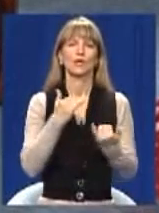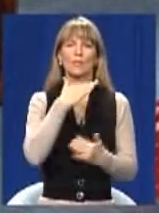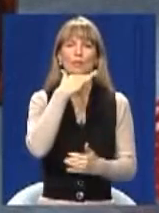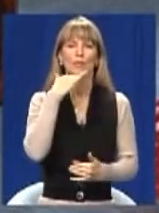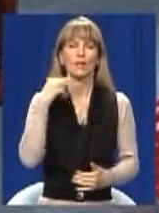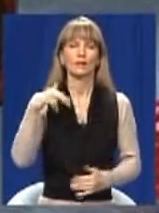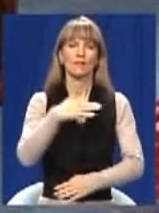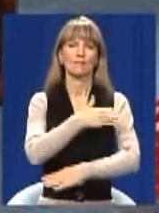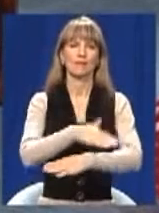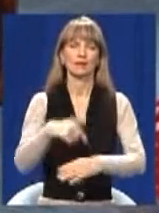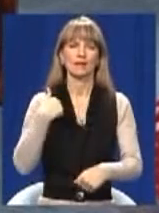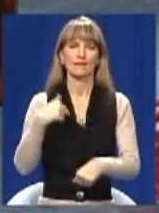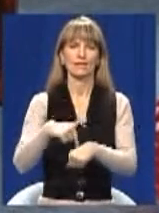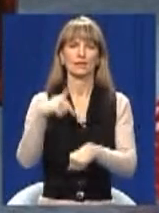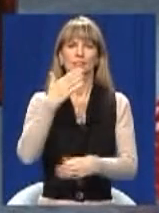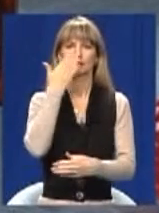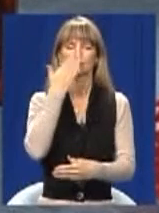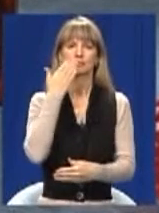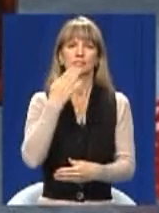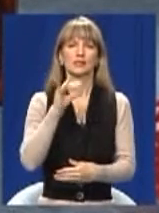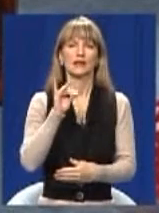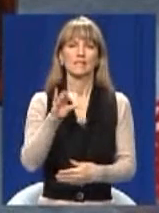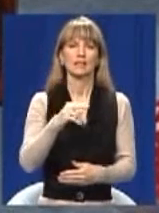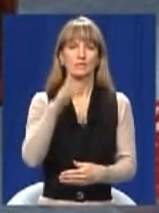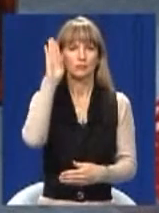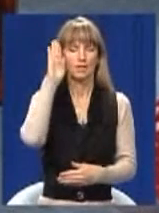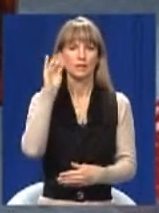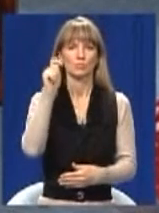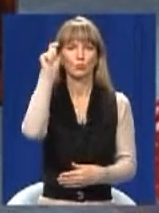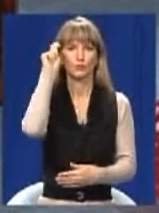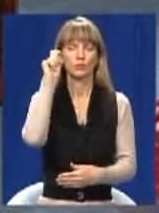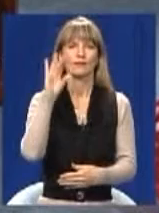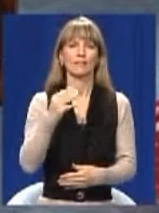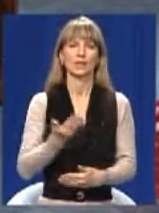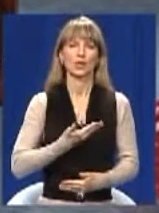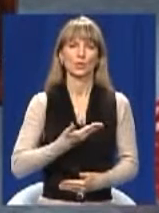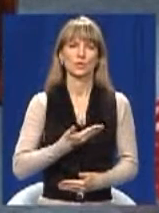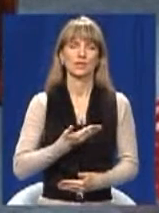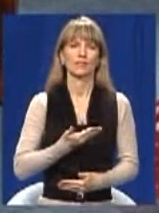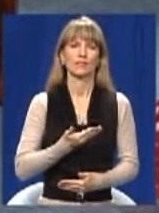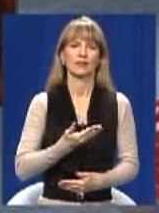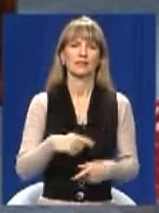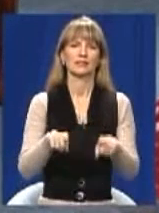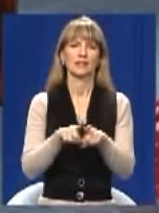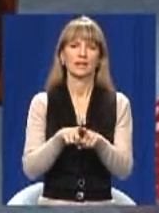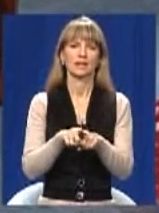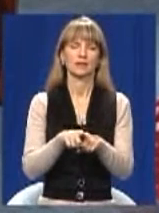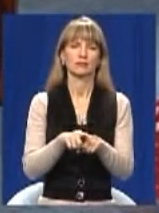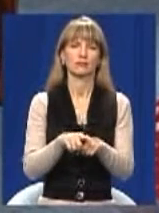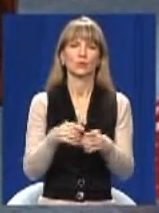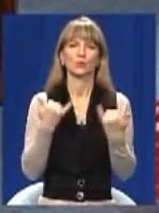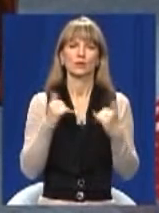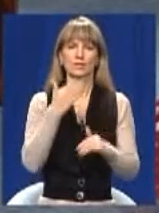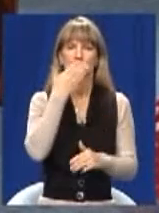багато йдучи по вулицю, я відчуваю навіть аромати, навіть від хлопчиків, від чоловіків, від дідусів. От такі розкішні